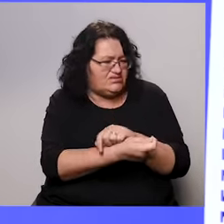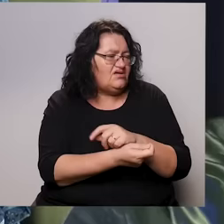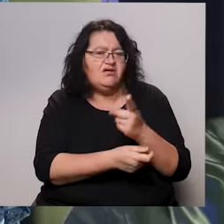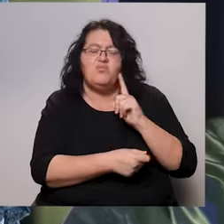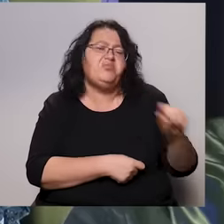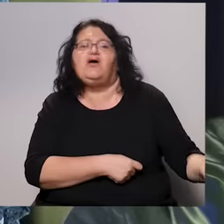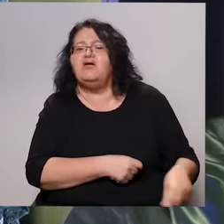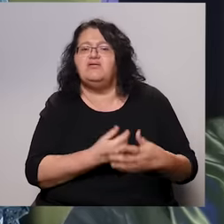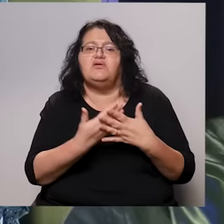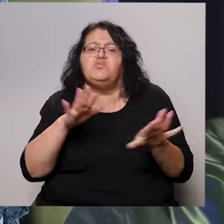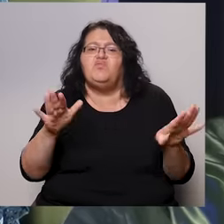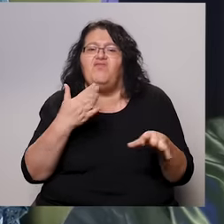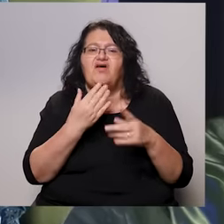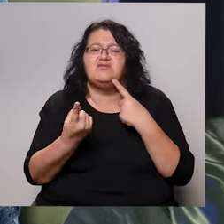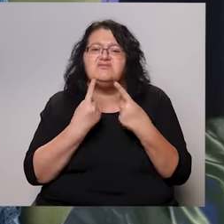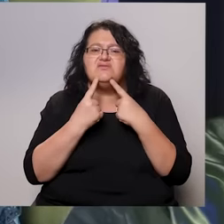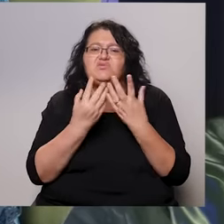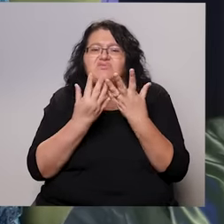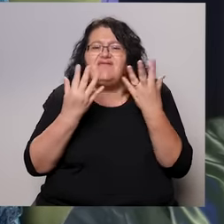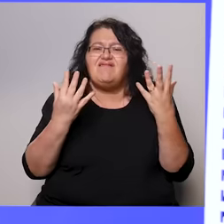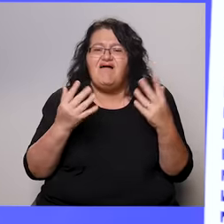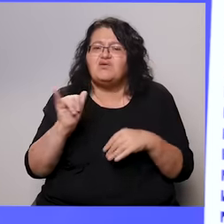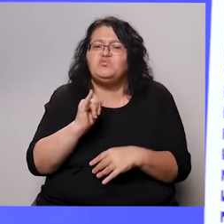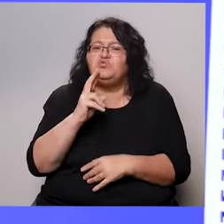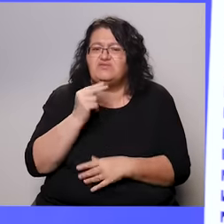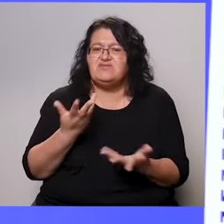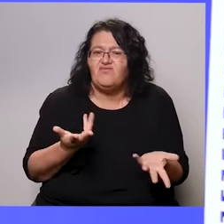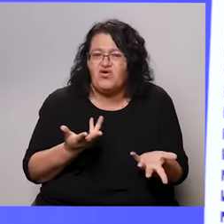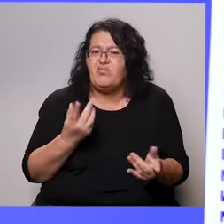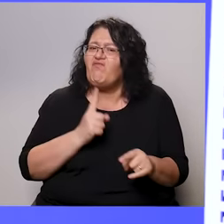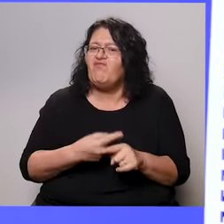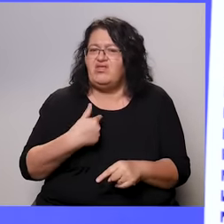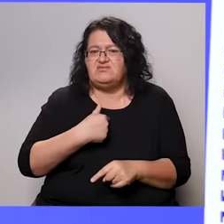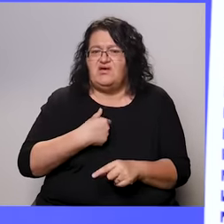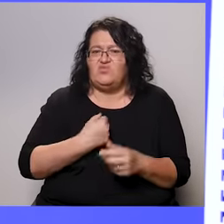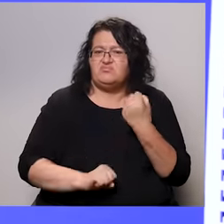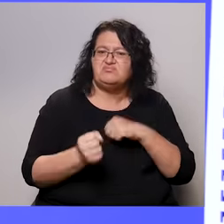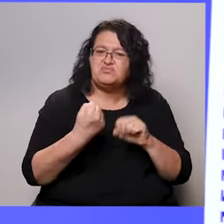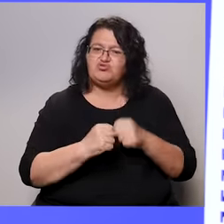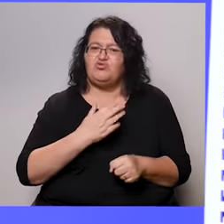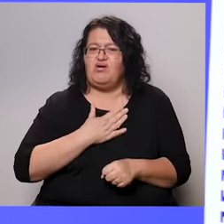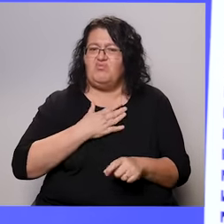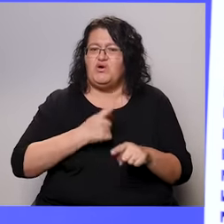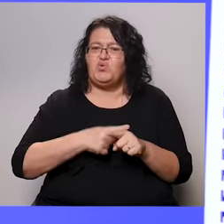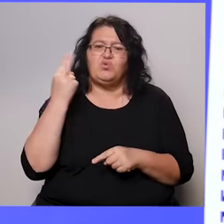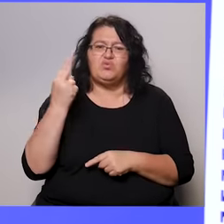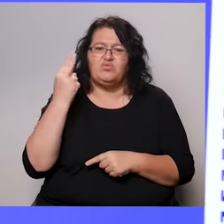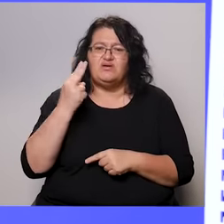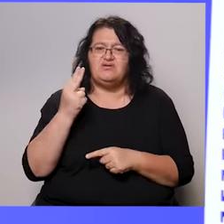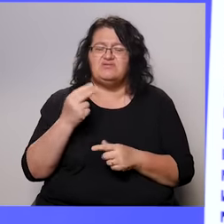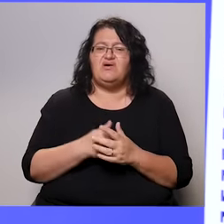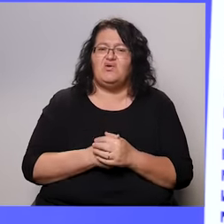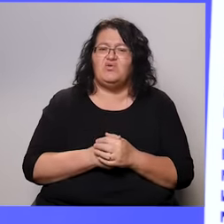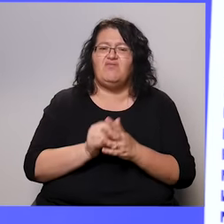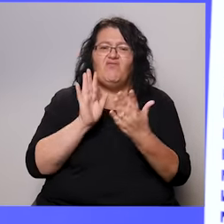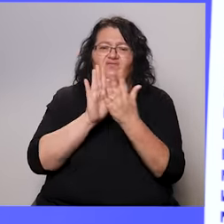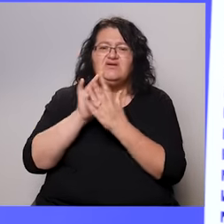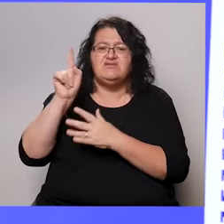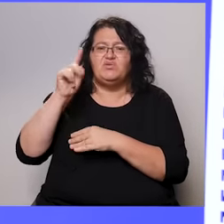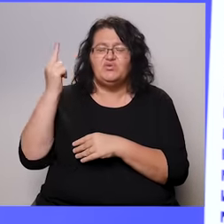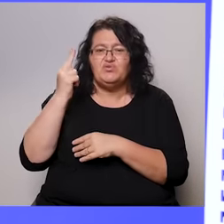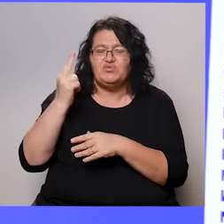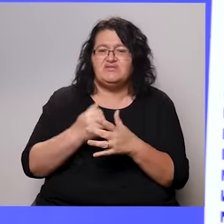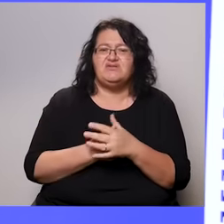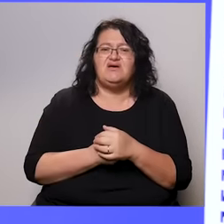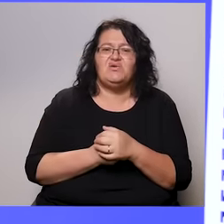sau pleacă. Efectiv, pleacă și nu mai e cu cine să vorbești. Exact ăsta era modul meu de a mă raporta înaintea lui Dumnezeu.